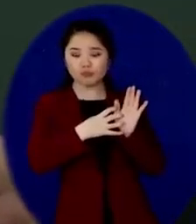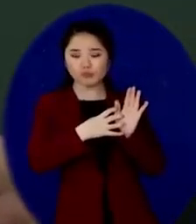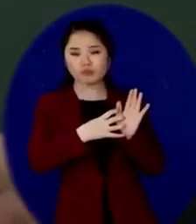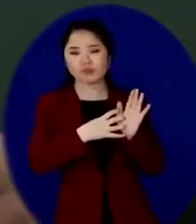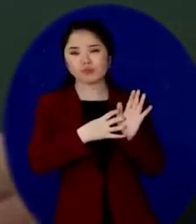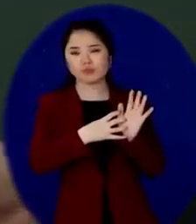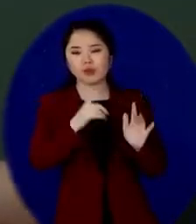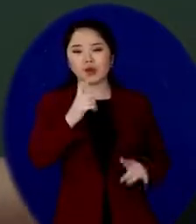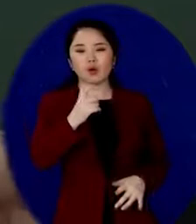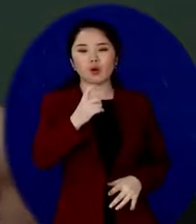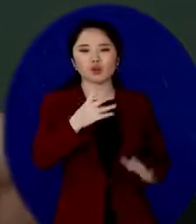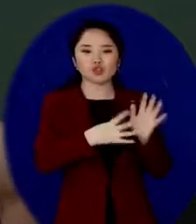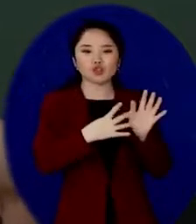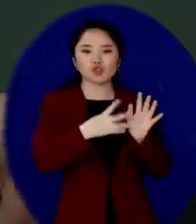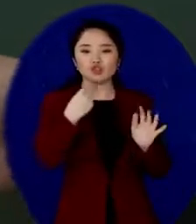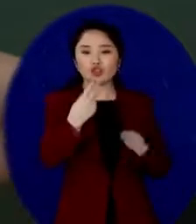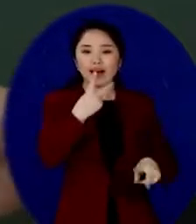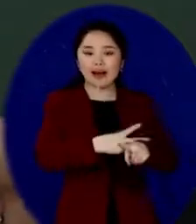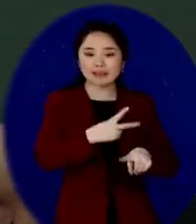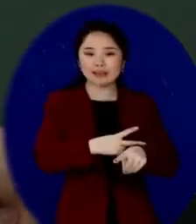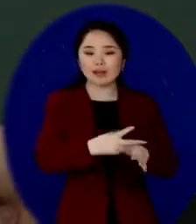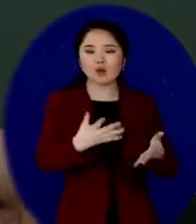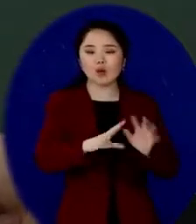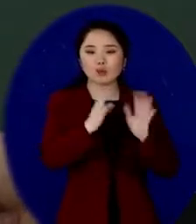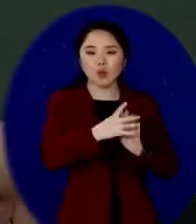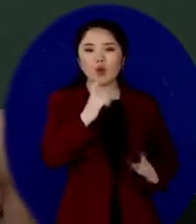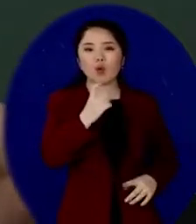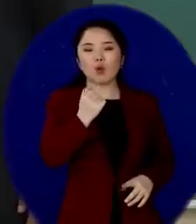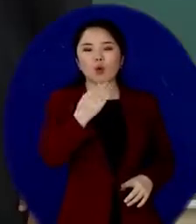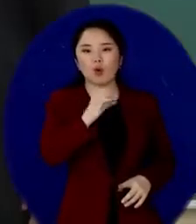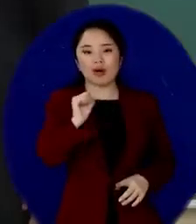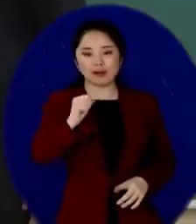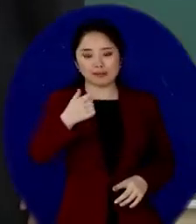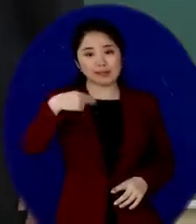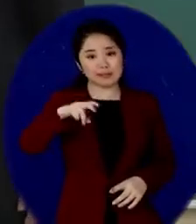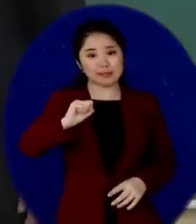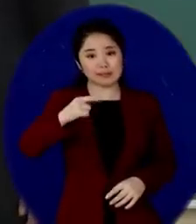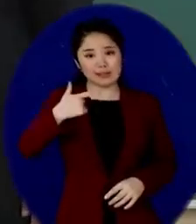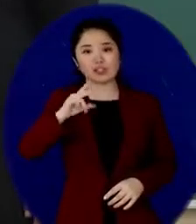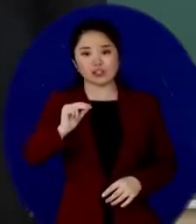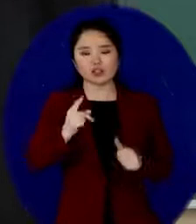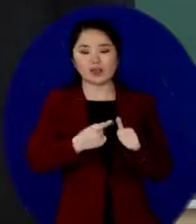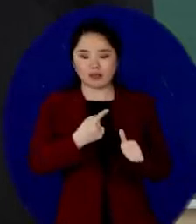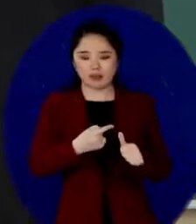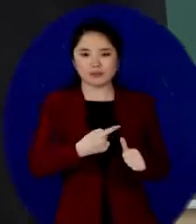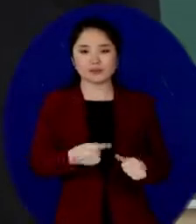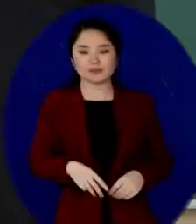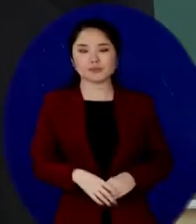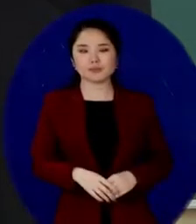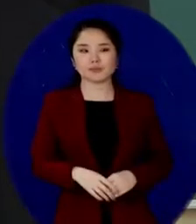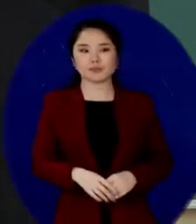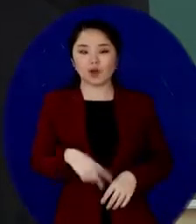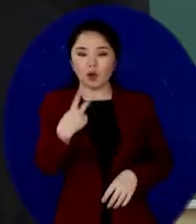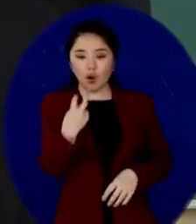тоо маань 9 ширхэг харандааг хуваагдж байгаа учраас хуваагдагч гэж нэрлэж байна.